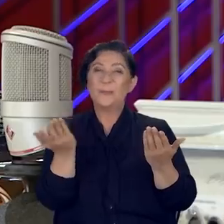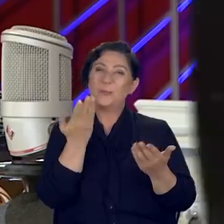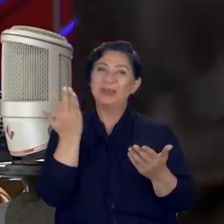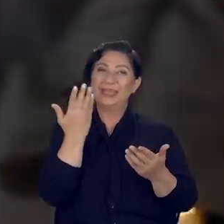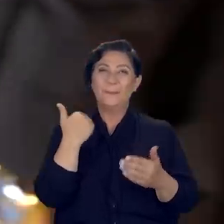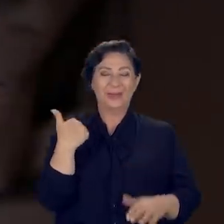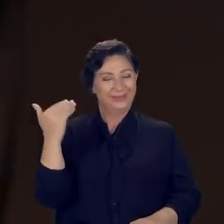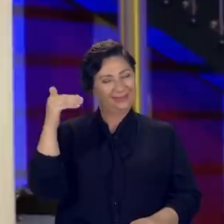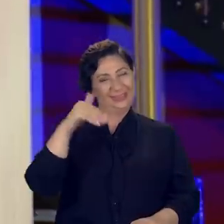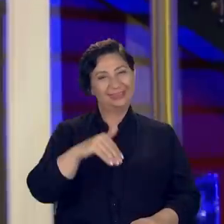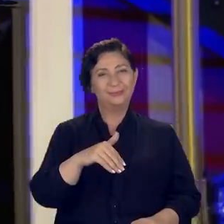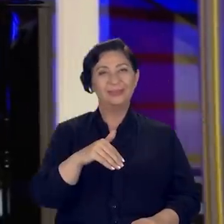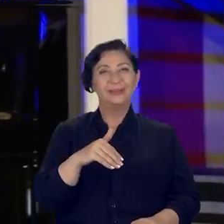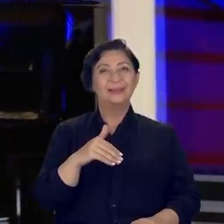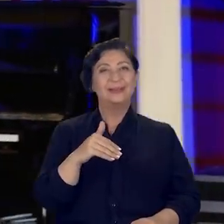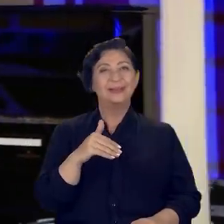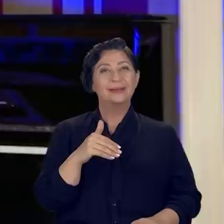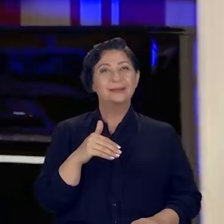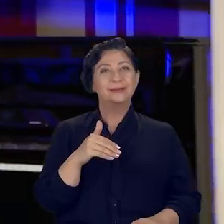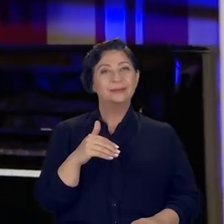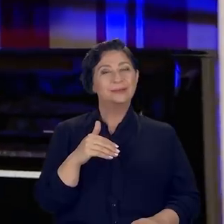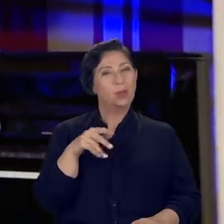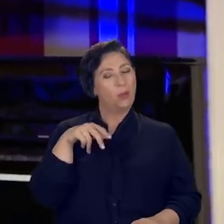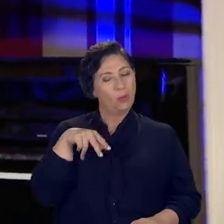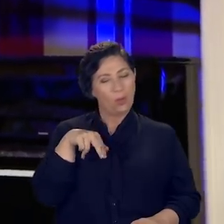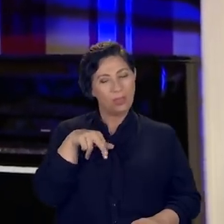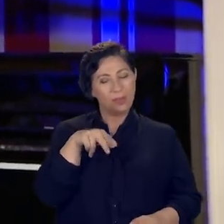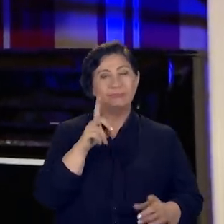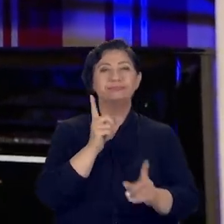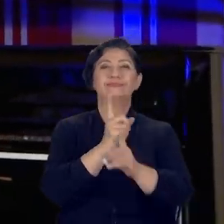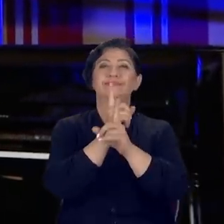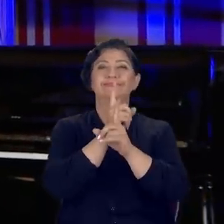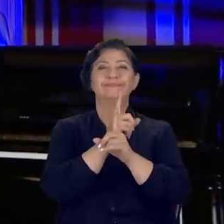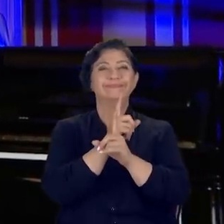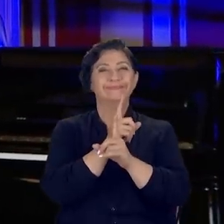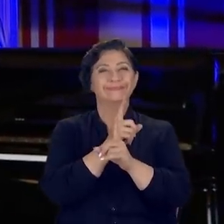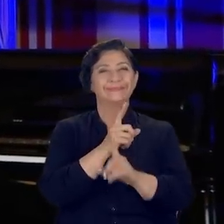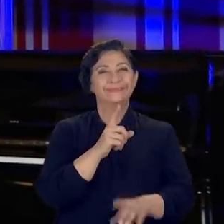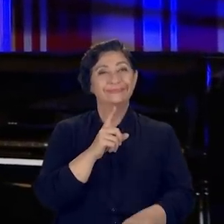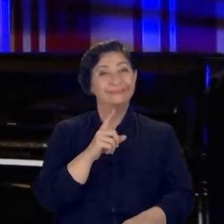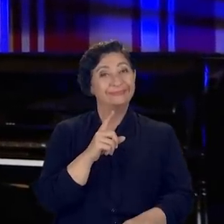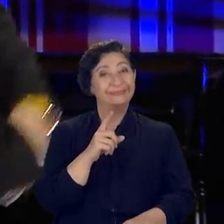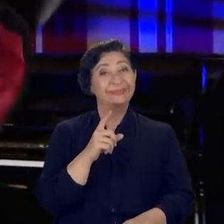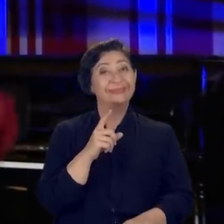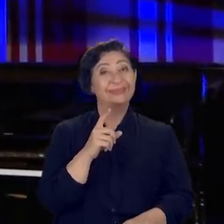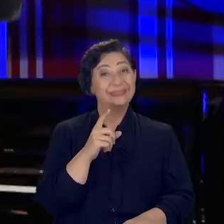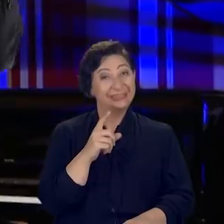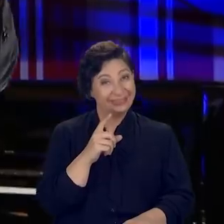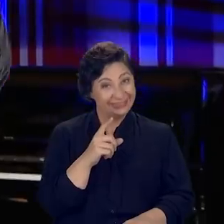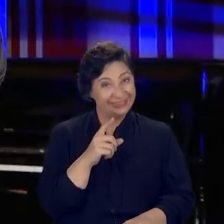Mesela ben gelsem, değil mi? Yolda birisini görsem, desem ki...